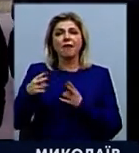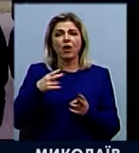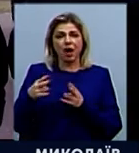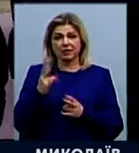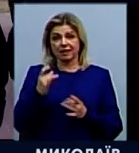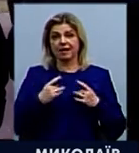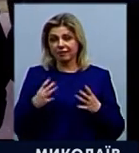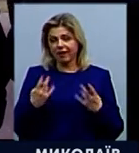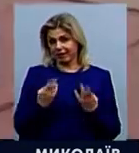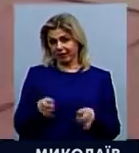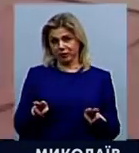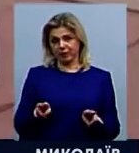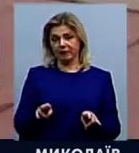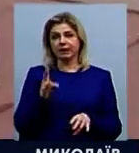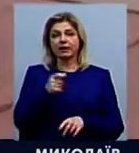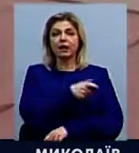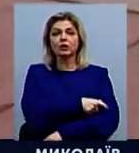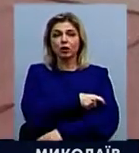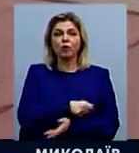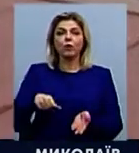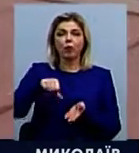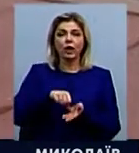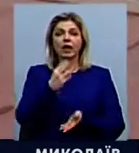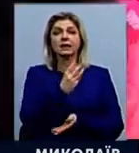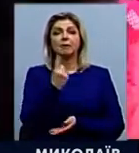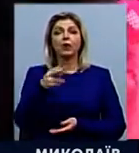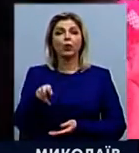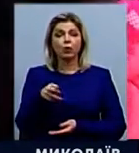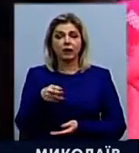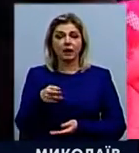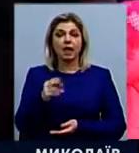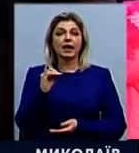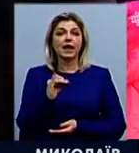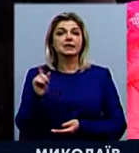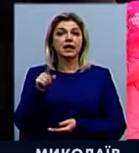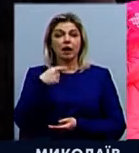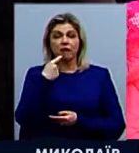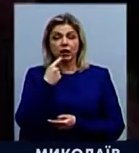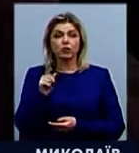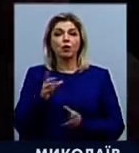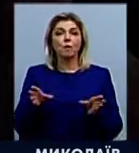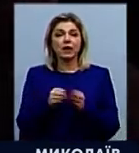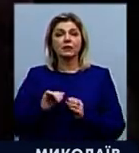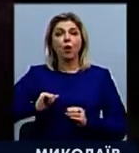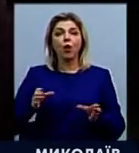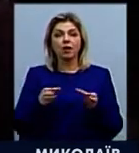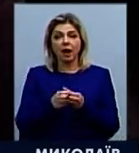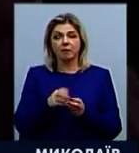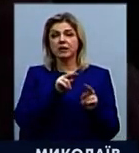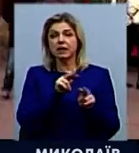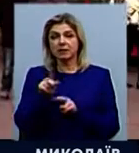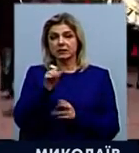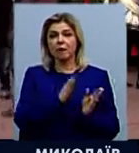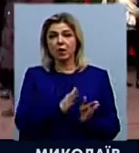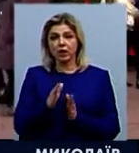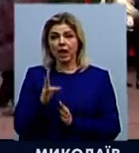не потрібна тут. На чергування заступили 31 грудня. Ілля Зелінський розповідає, разом з колегами слідкували за порядком навколо сцени